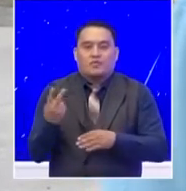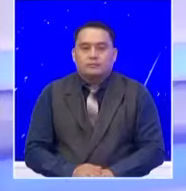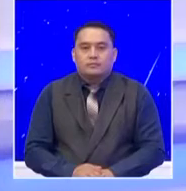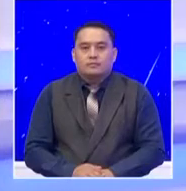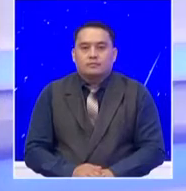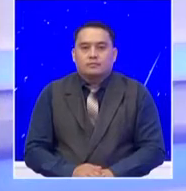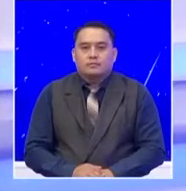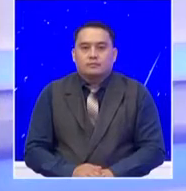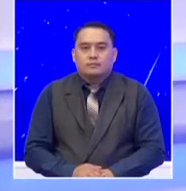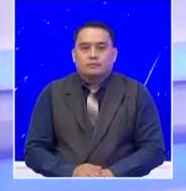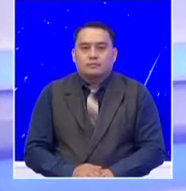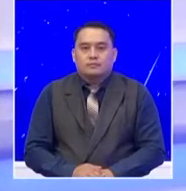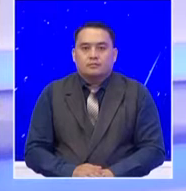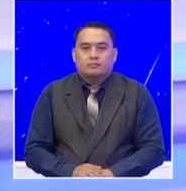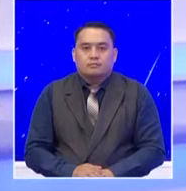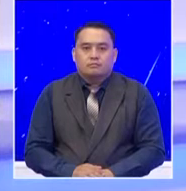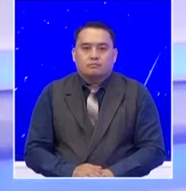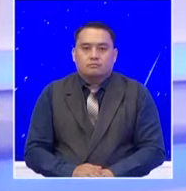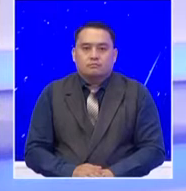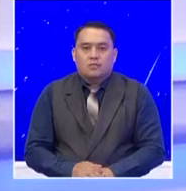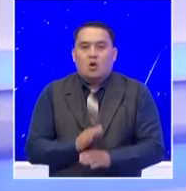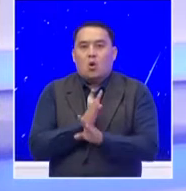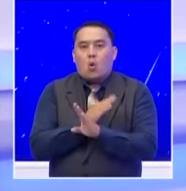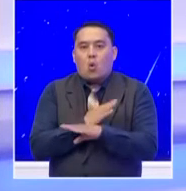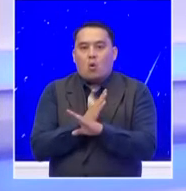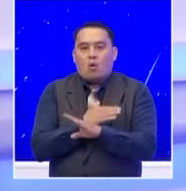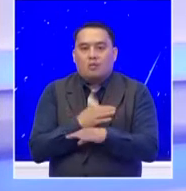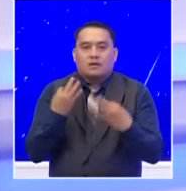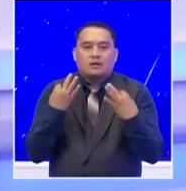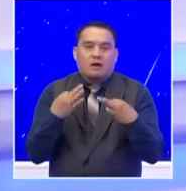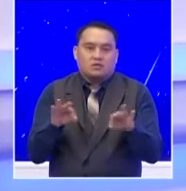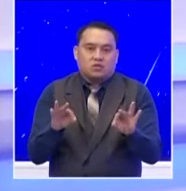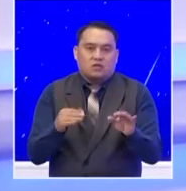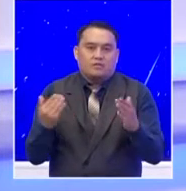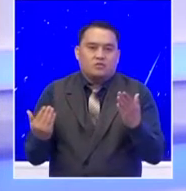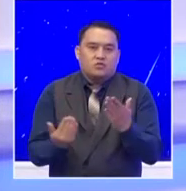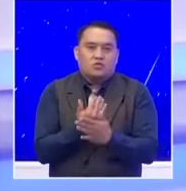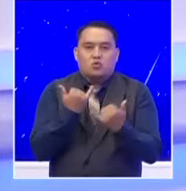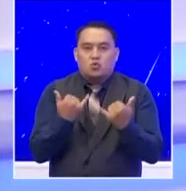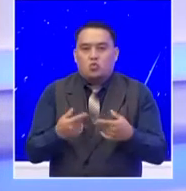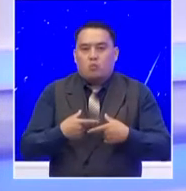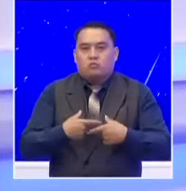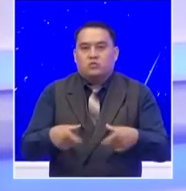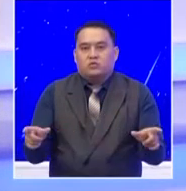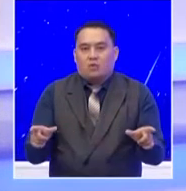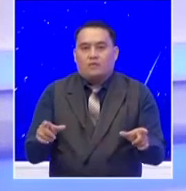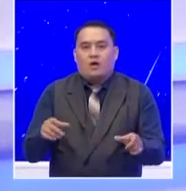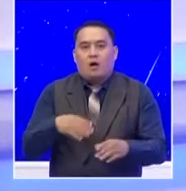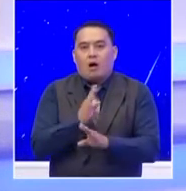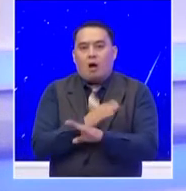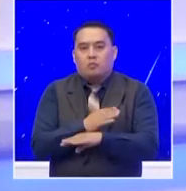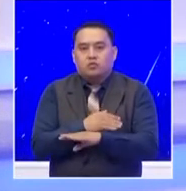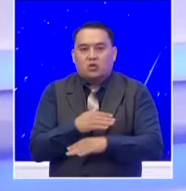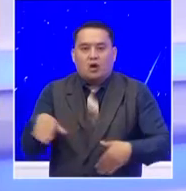пройдет. Отдых на Капшагае нынешним летом разрешен. Сегодня в 0 часов сняты мобильные посты. Однако